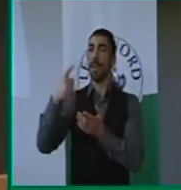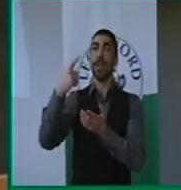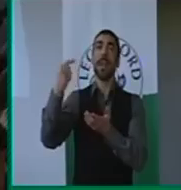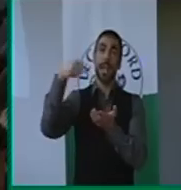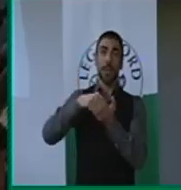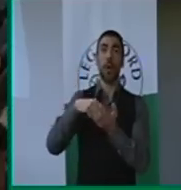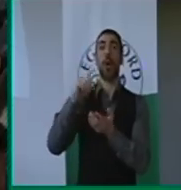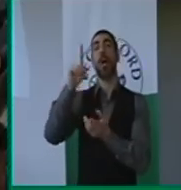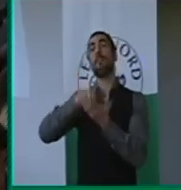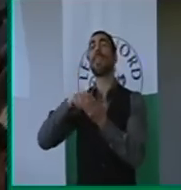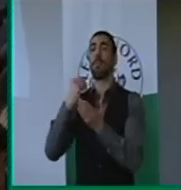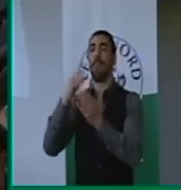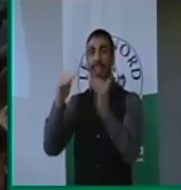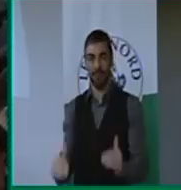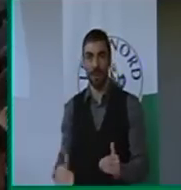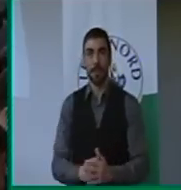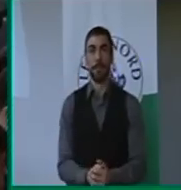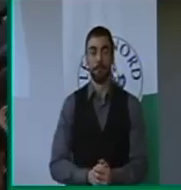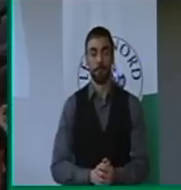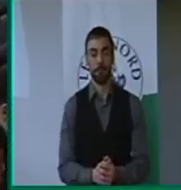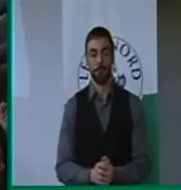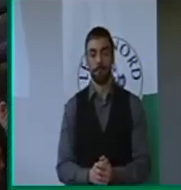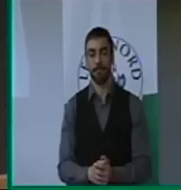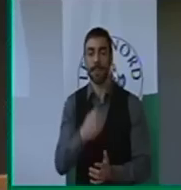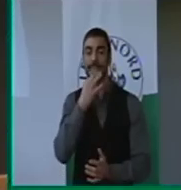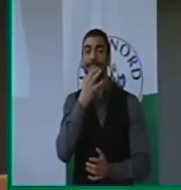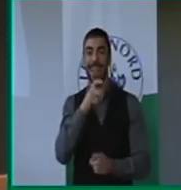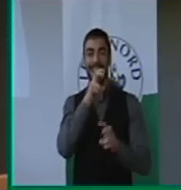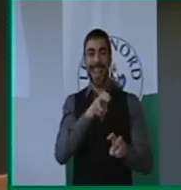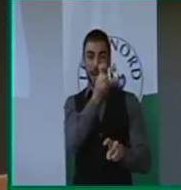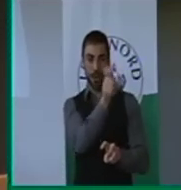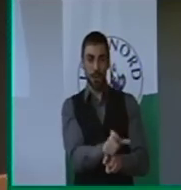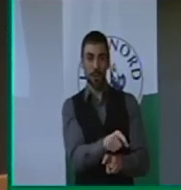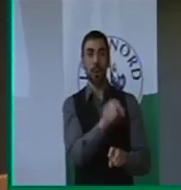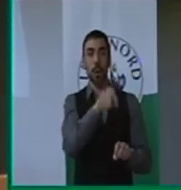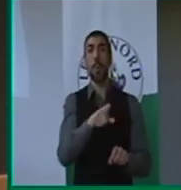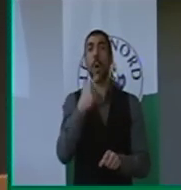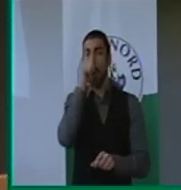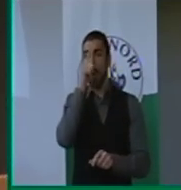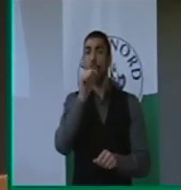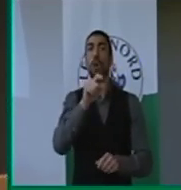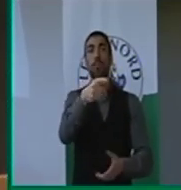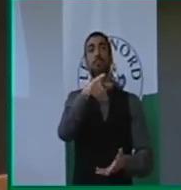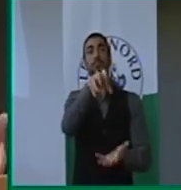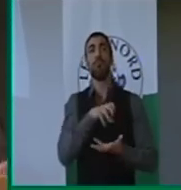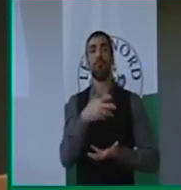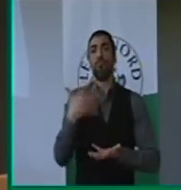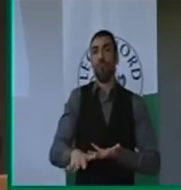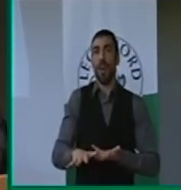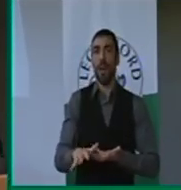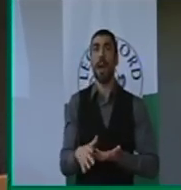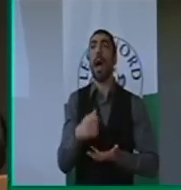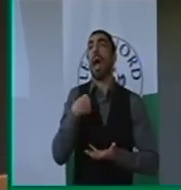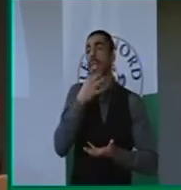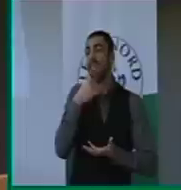mese di dicembre Ciò vuol dire che l'agricoltore già a luglio potrà disporre di una certa liquidità sul suo conto corrente ed eventualmente